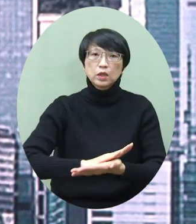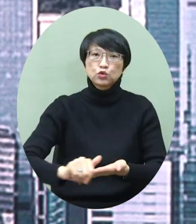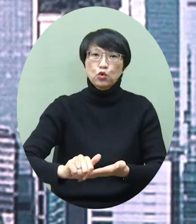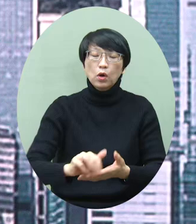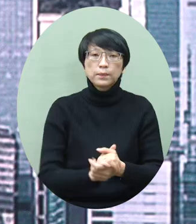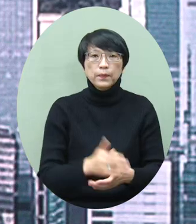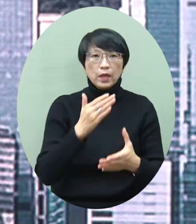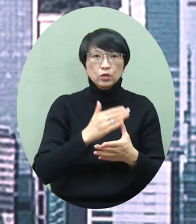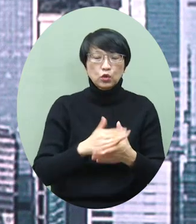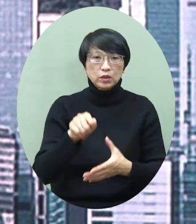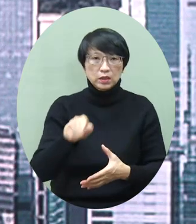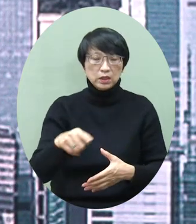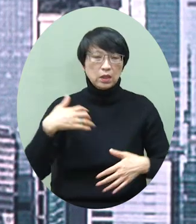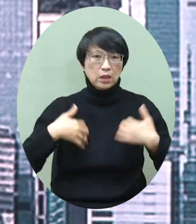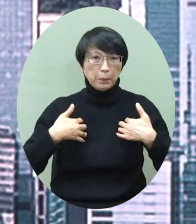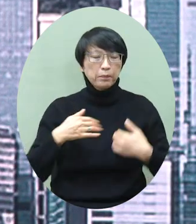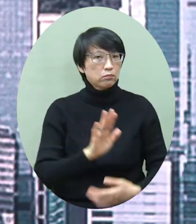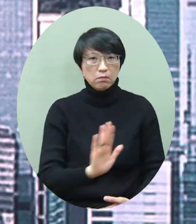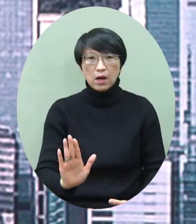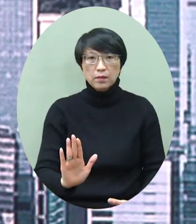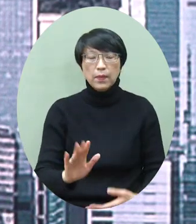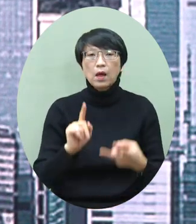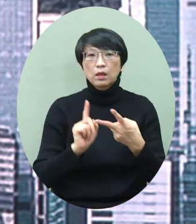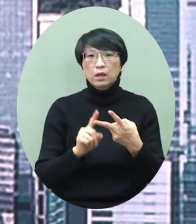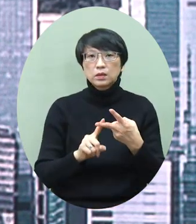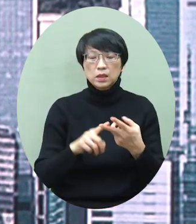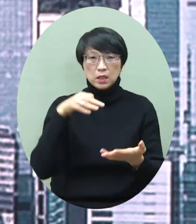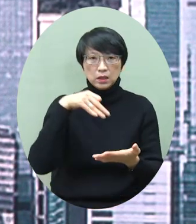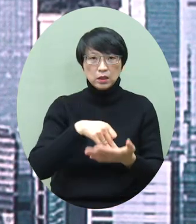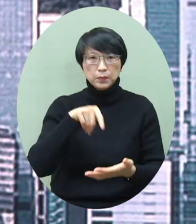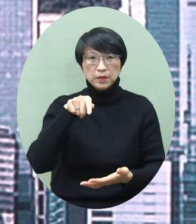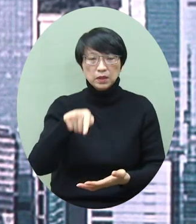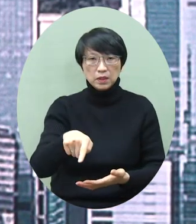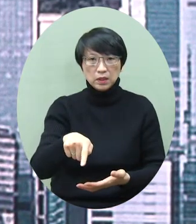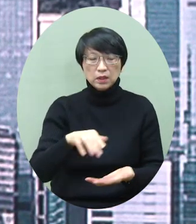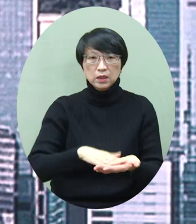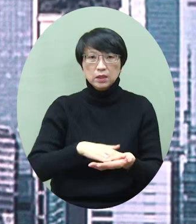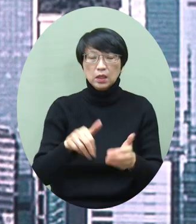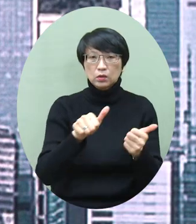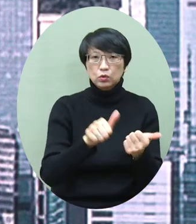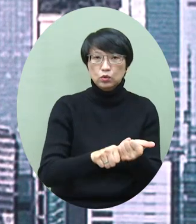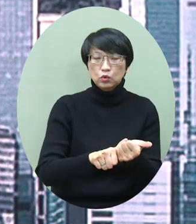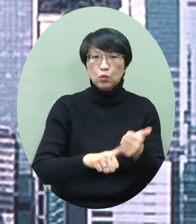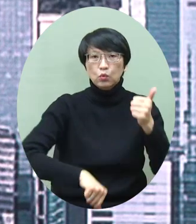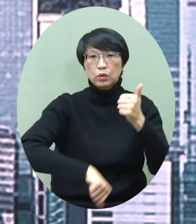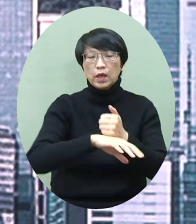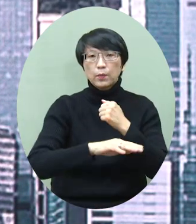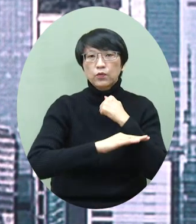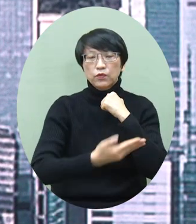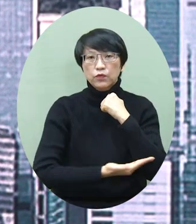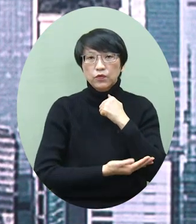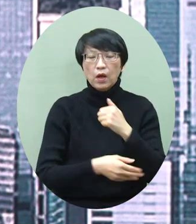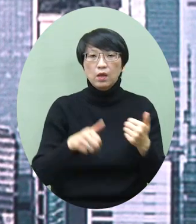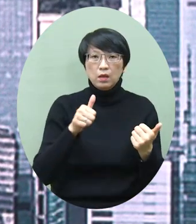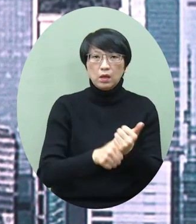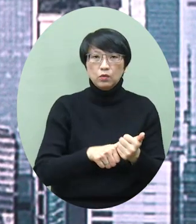個就係唔係急啦。第二樣嘢咧就係簽署聲明，擁護基本法，效忠中華人民共和國